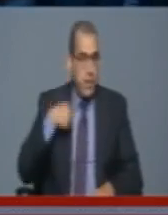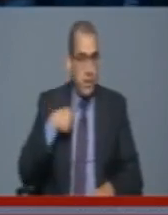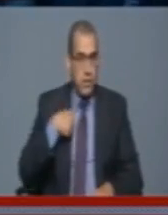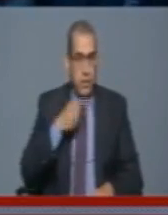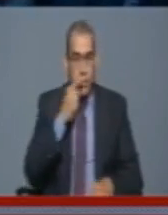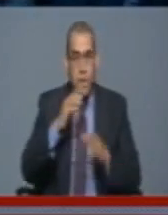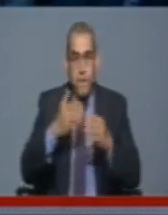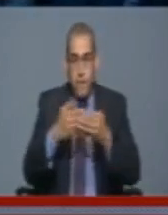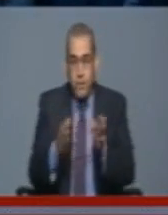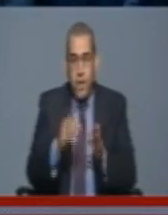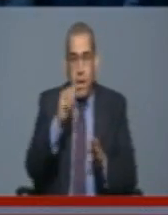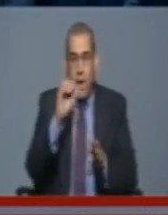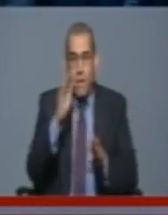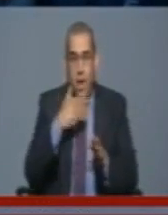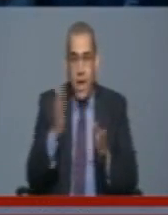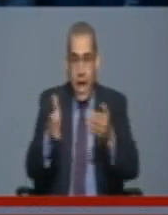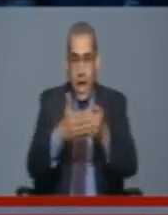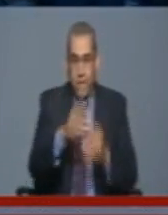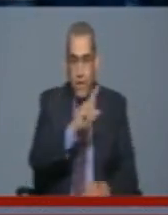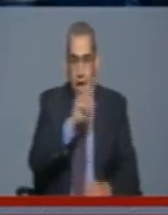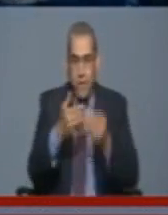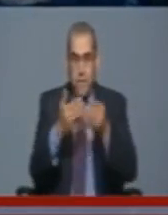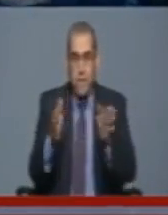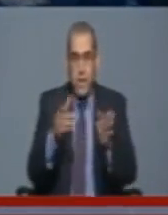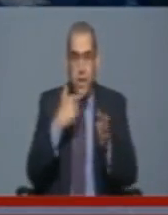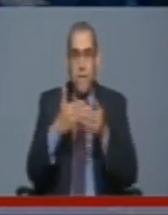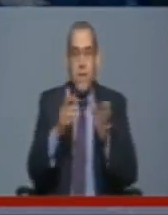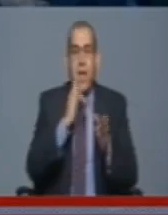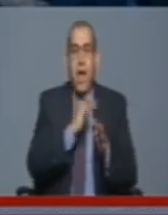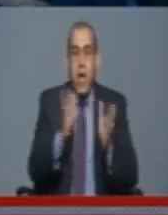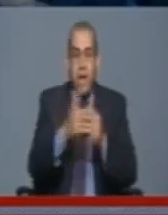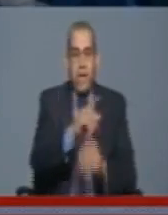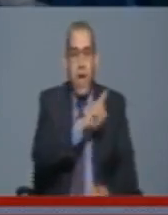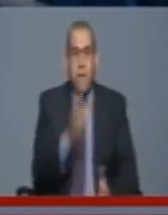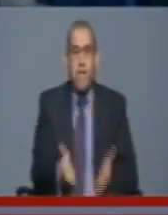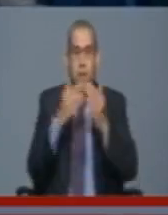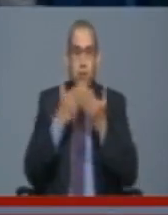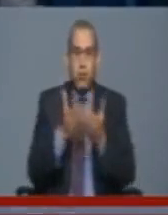رفح لم يغلق ابدا ومش هيغلق ابدا في وجه مساعدات